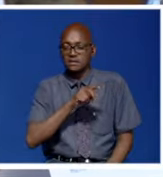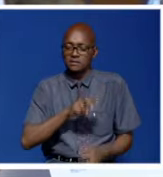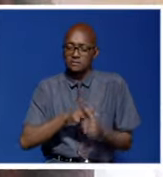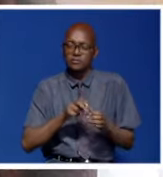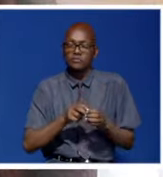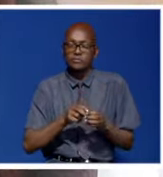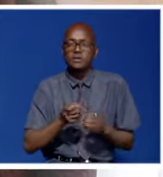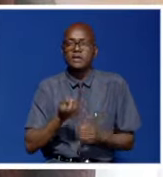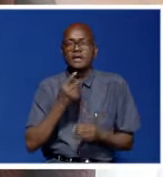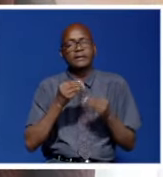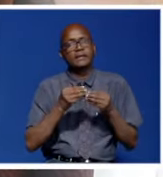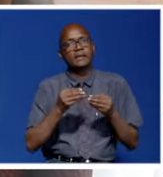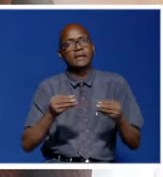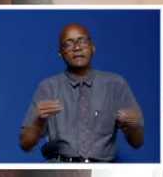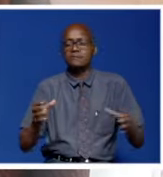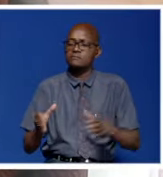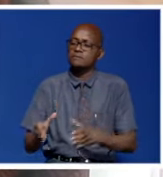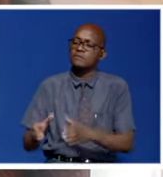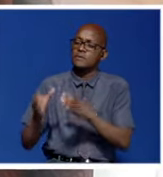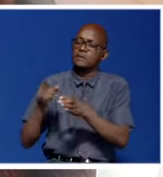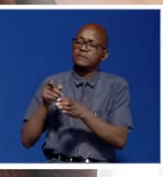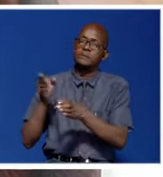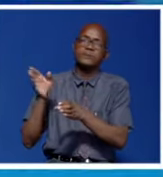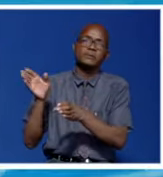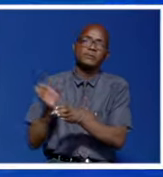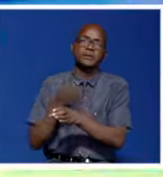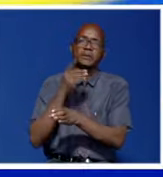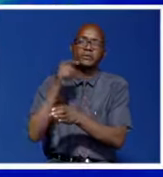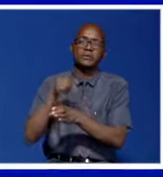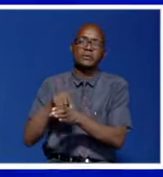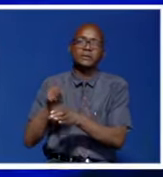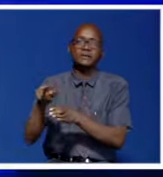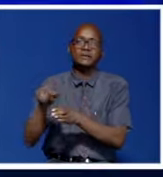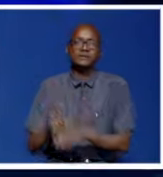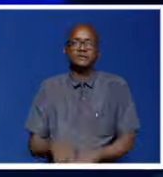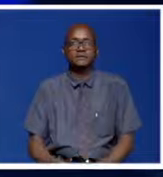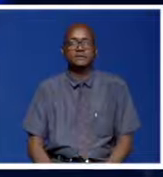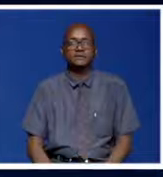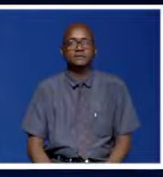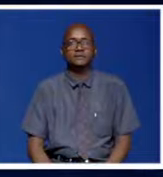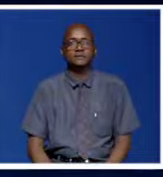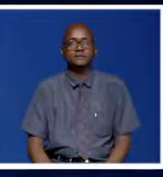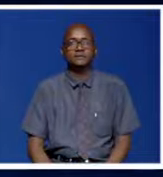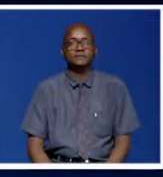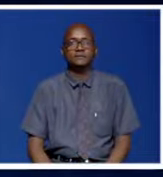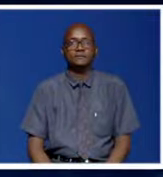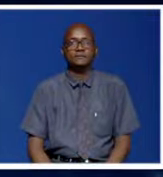katika bohari zao na kupitwa na wakati.